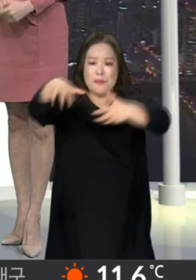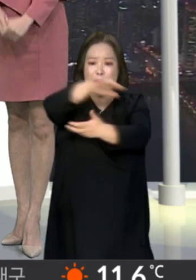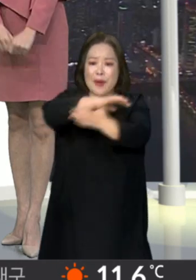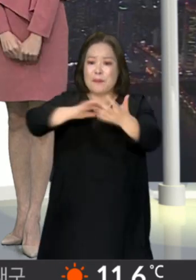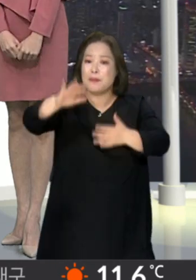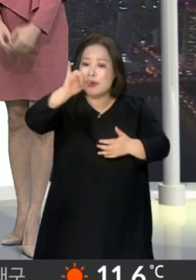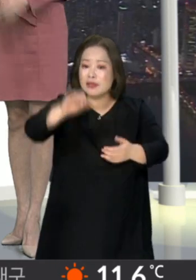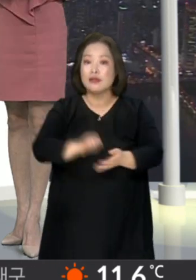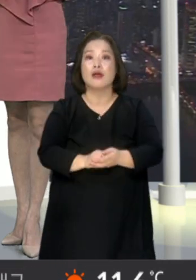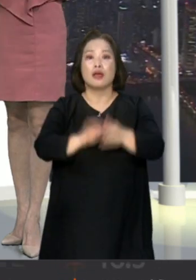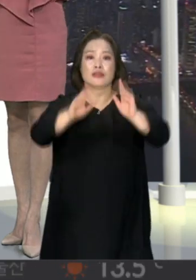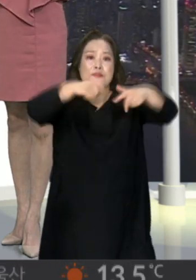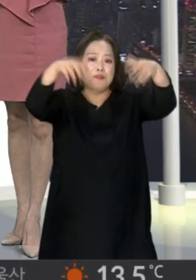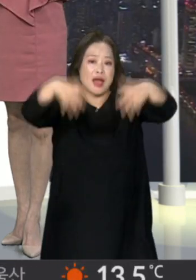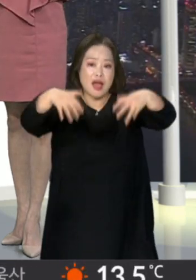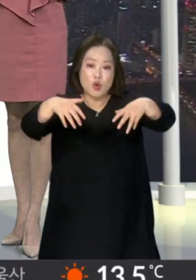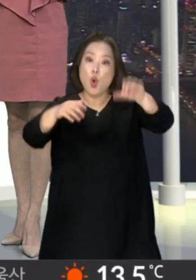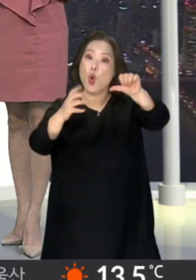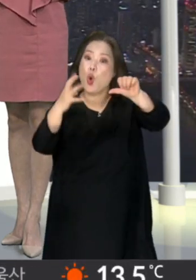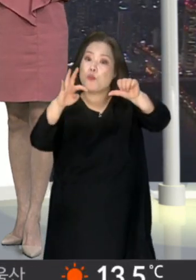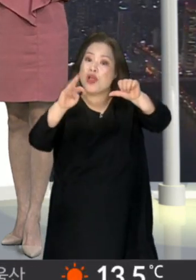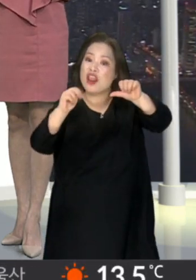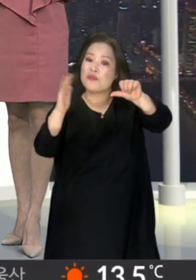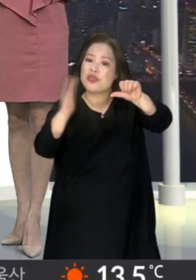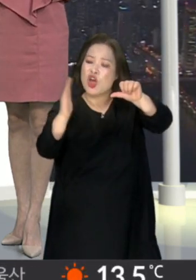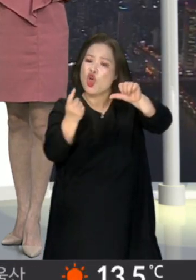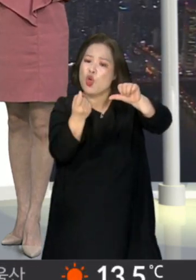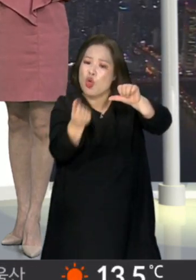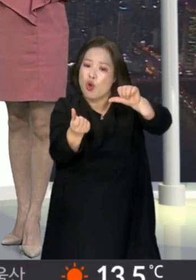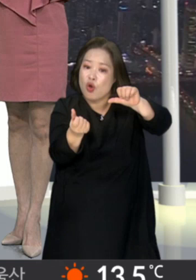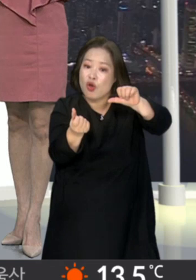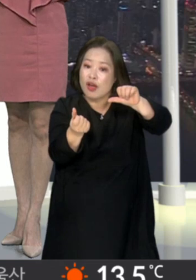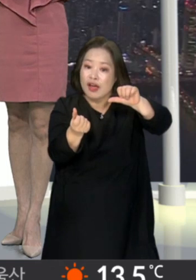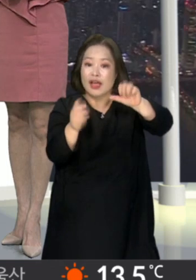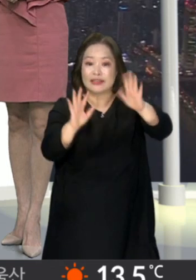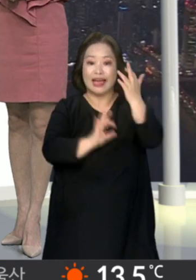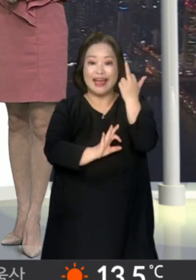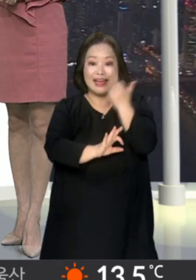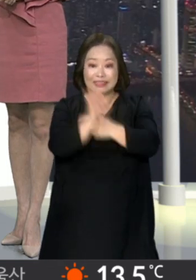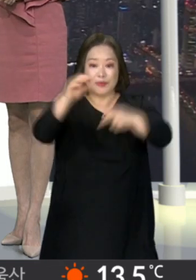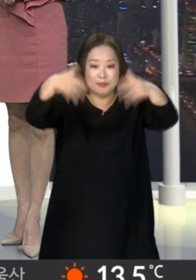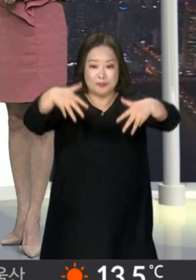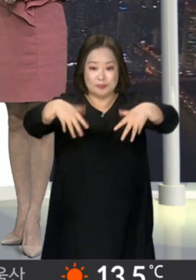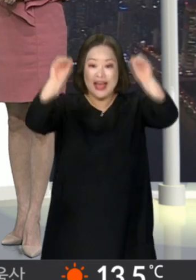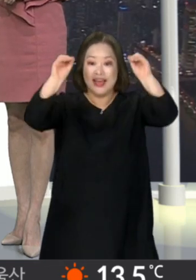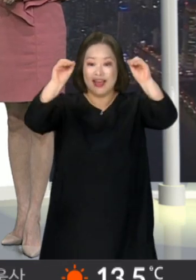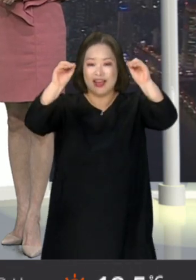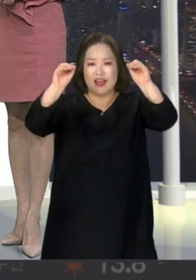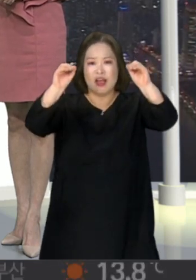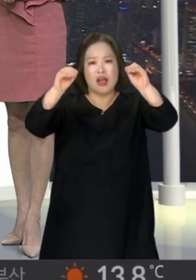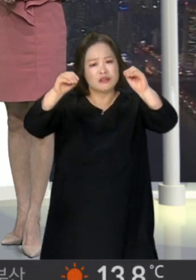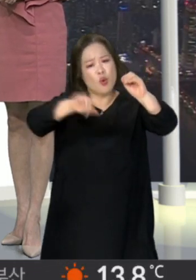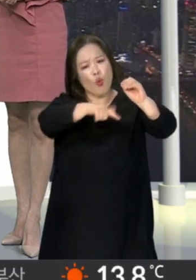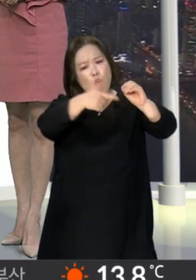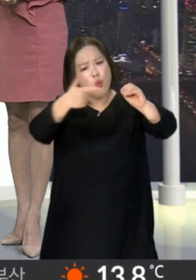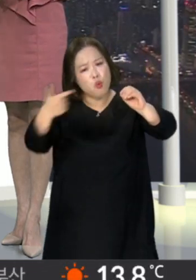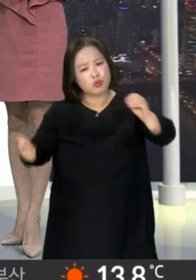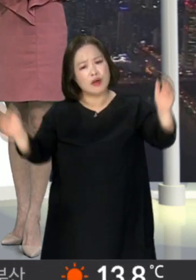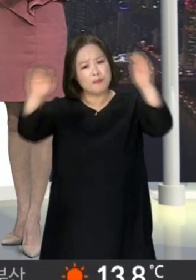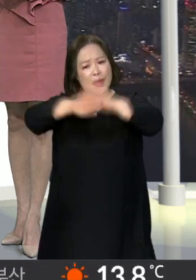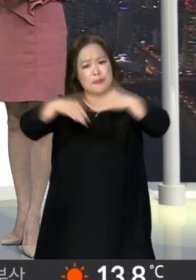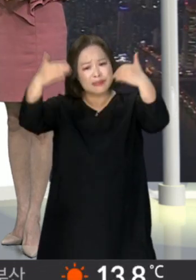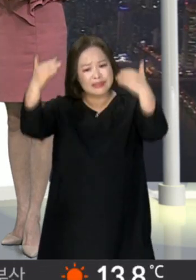되겠습니다. 내리는 양은 5mm 안팎으로 많지는 않겠고요. 오전이면 대부분 그치겠지만 늦은 오후부터 밤